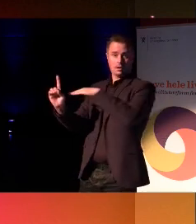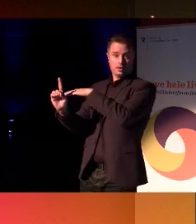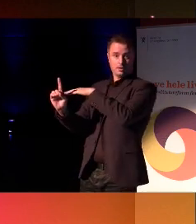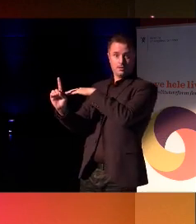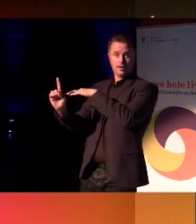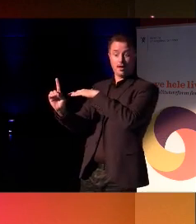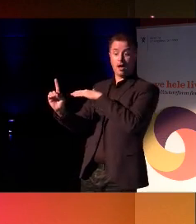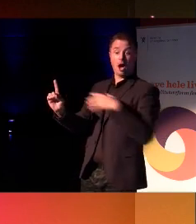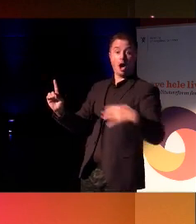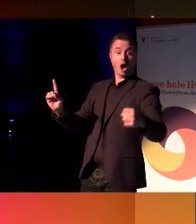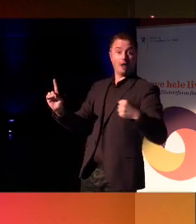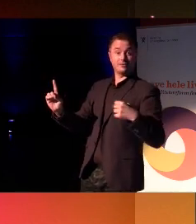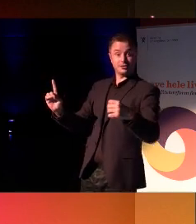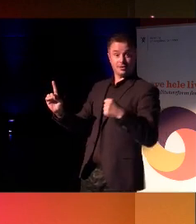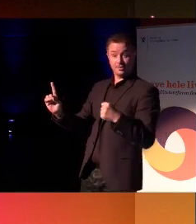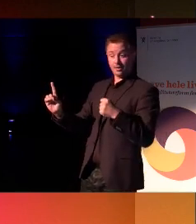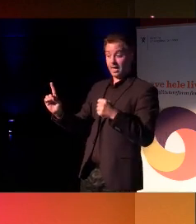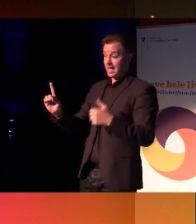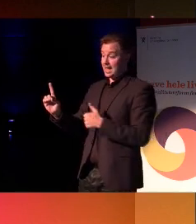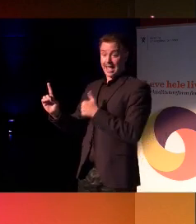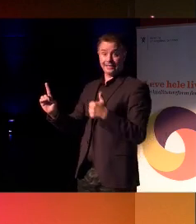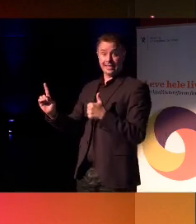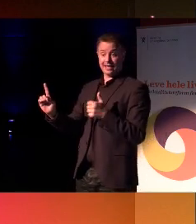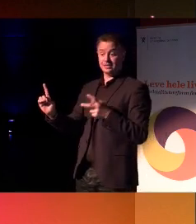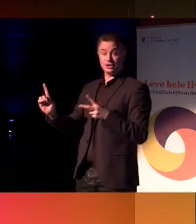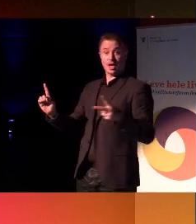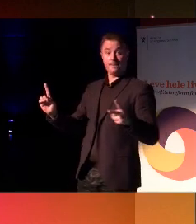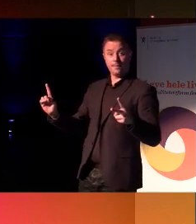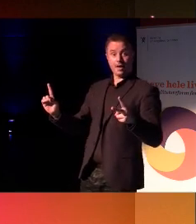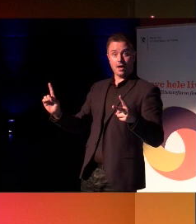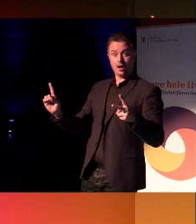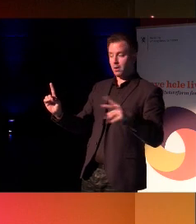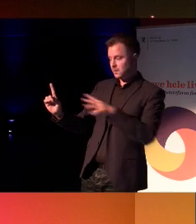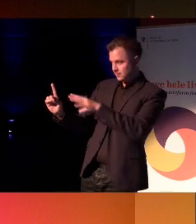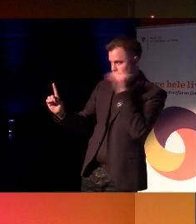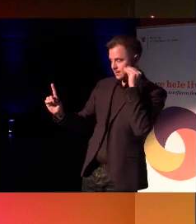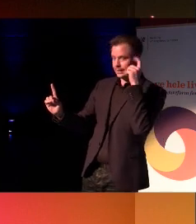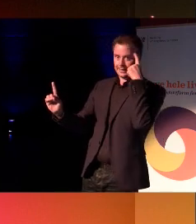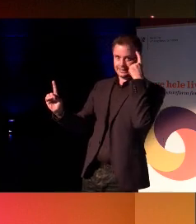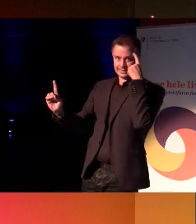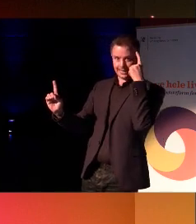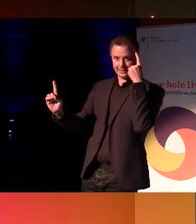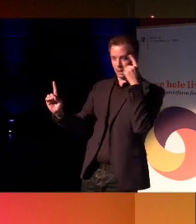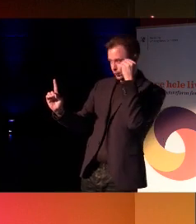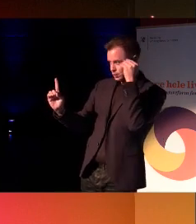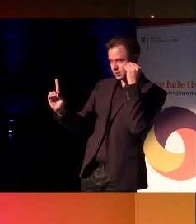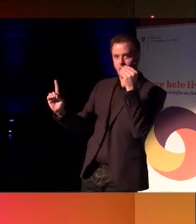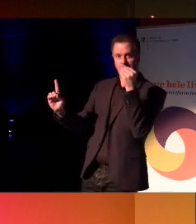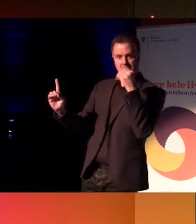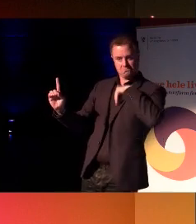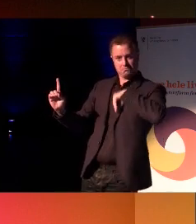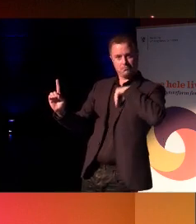hos både ansatte og ledere. Og den innsikten man fikk, den kunnskapen man sitter igjen med,